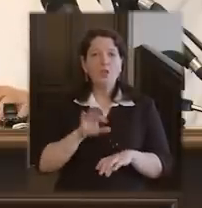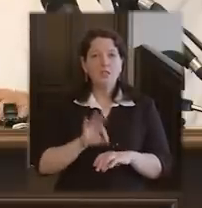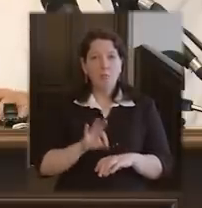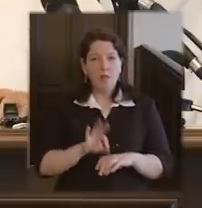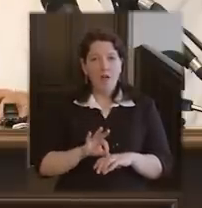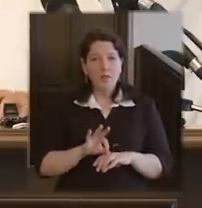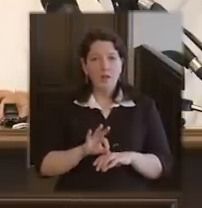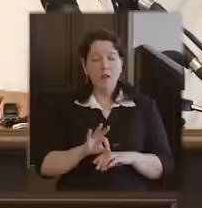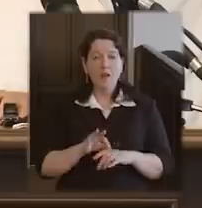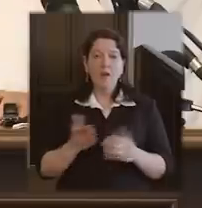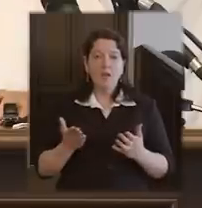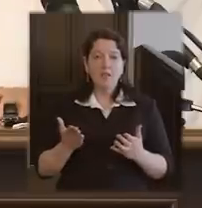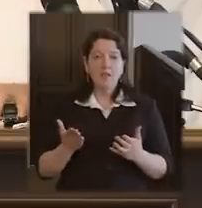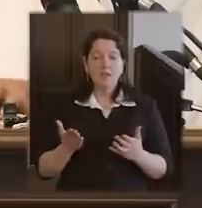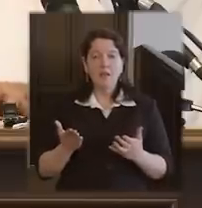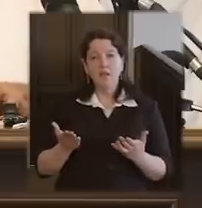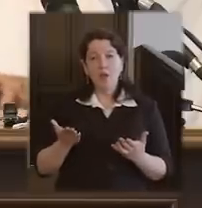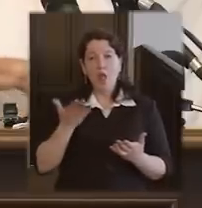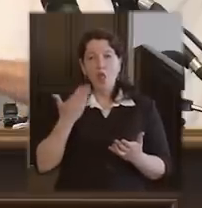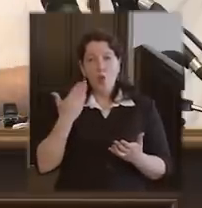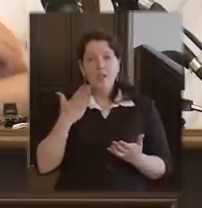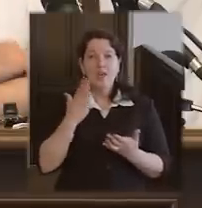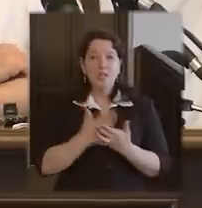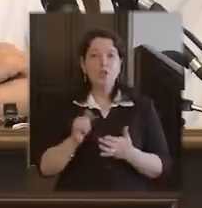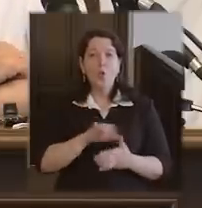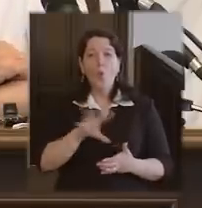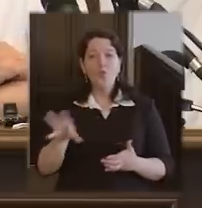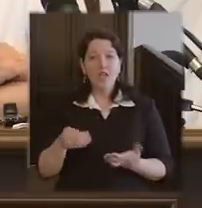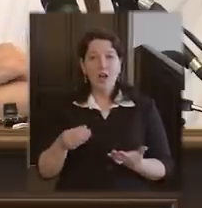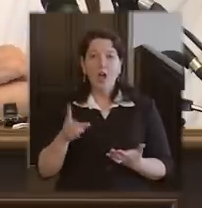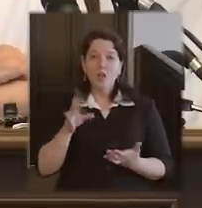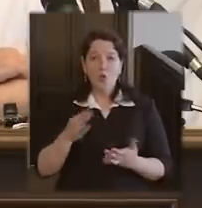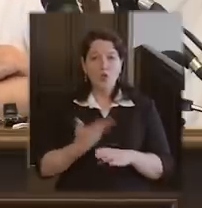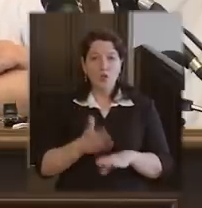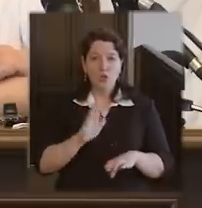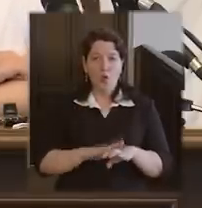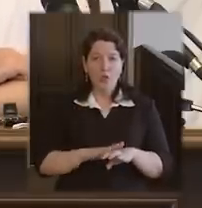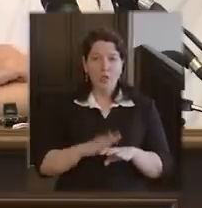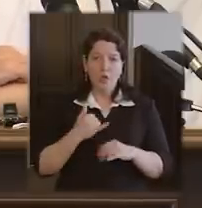просто те или иные. Те или иные у всех у нас. Да, особенно друг у друга видим.